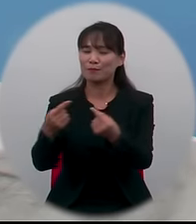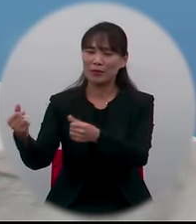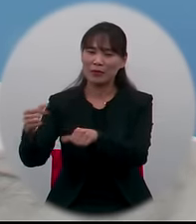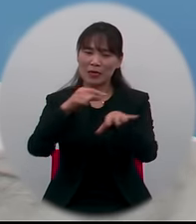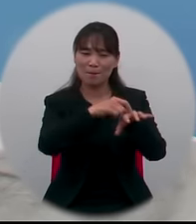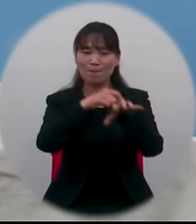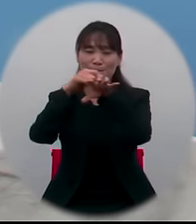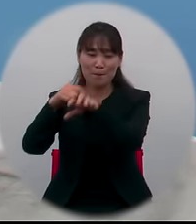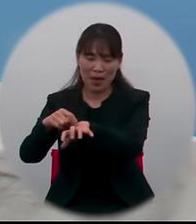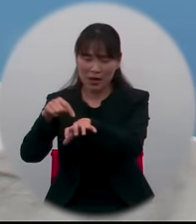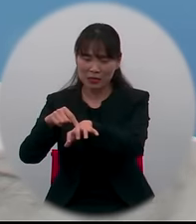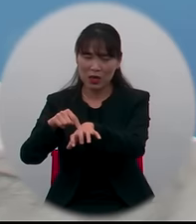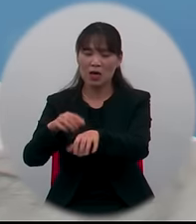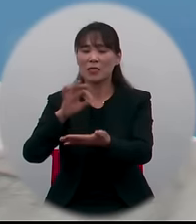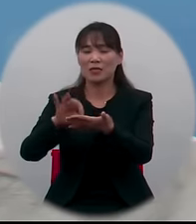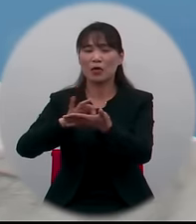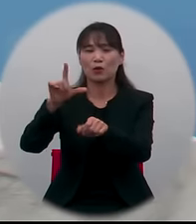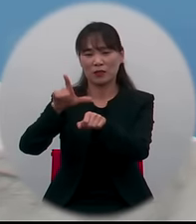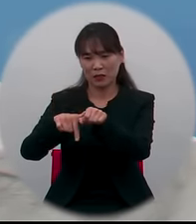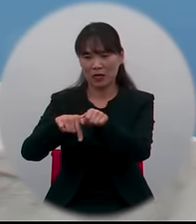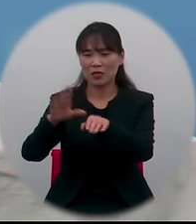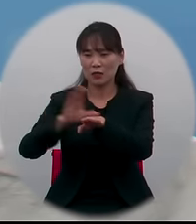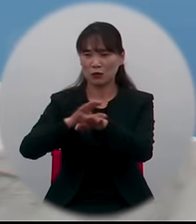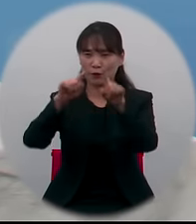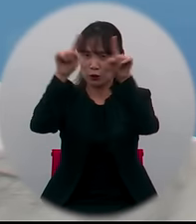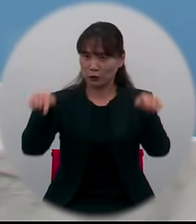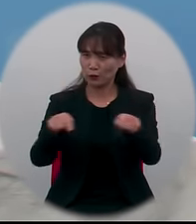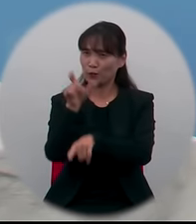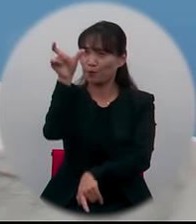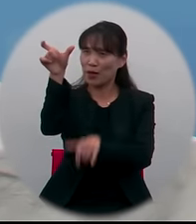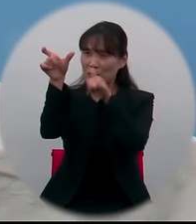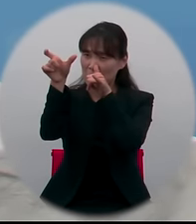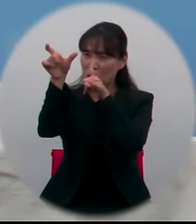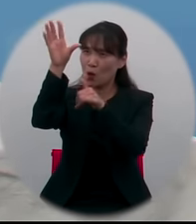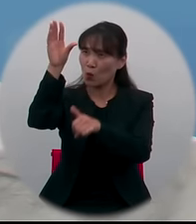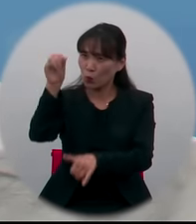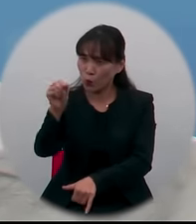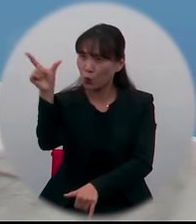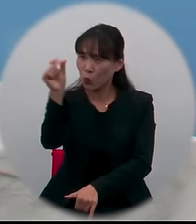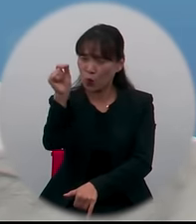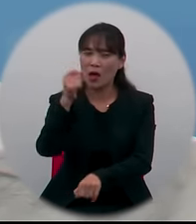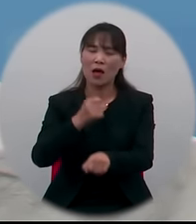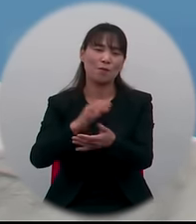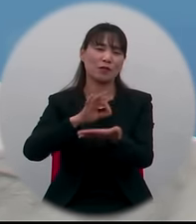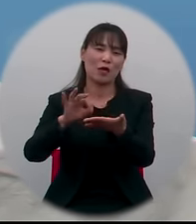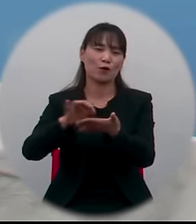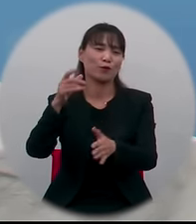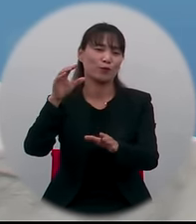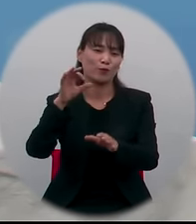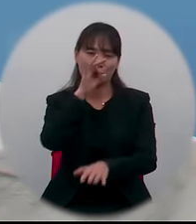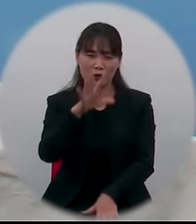비슷하게 세팅이 되어서 아이들에게 허락한 사용 시간이 컴퓨터 화면에 뜨고 그 사용 시간이 다 되면 컴퓨터가 작동이 안